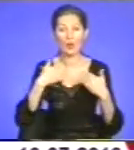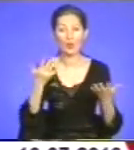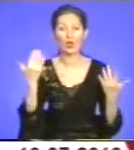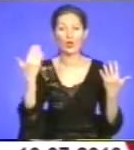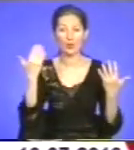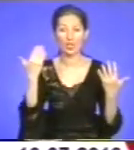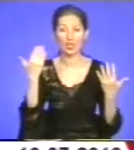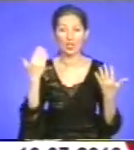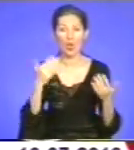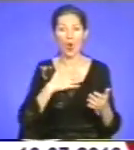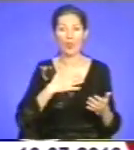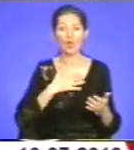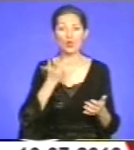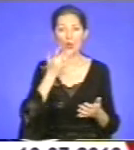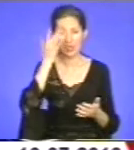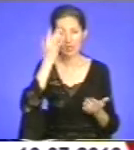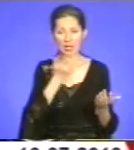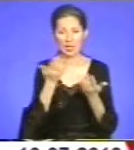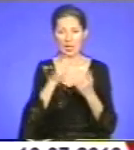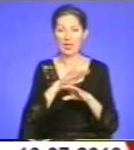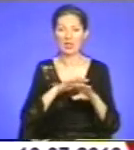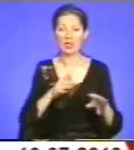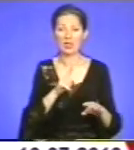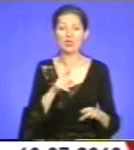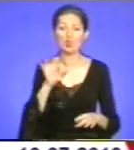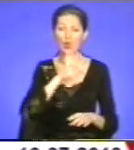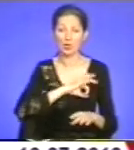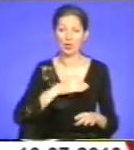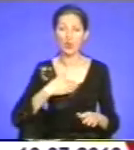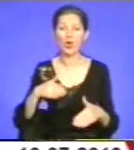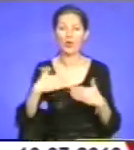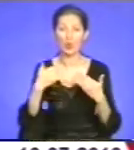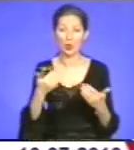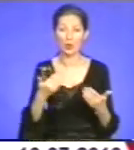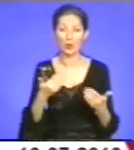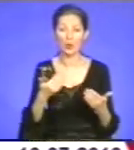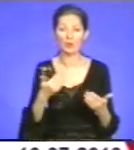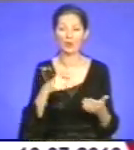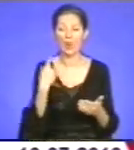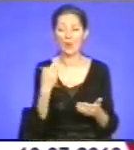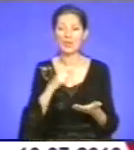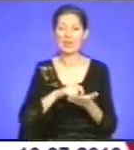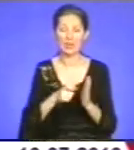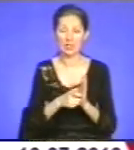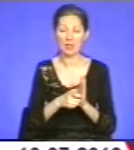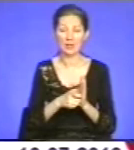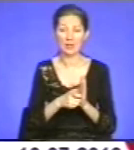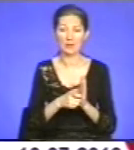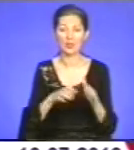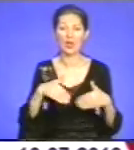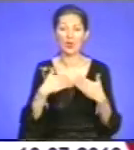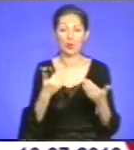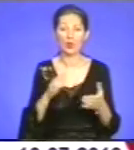відпочити у нашому літньому читальному залі з користю. Ми пропонуємо майстер-класи,